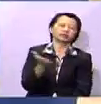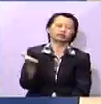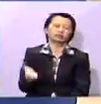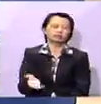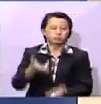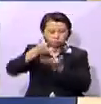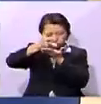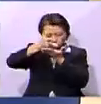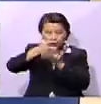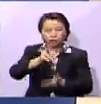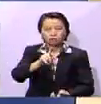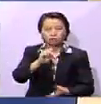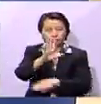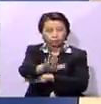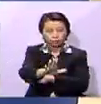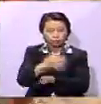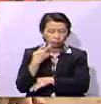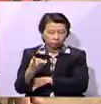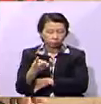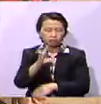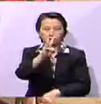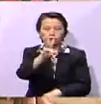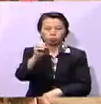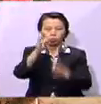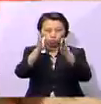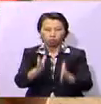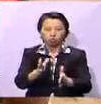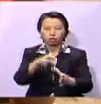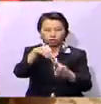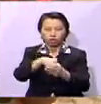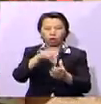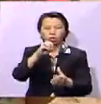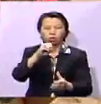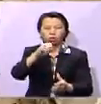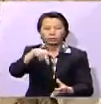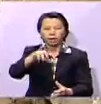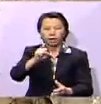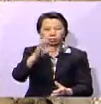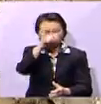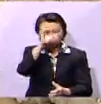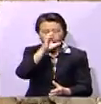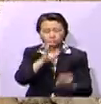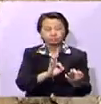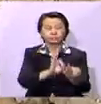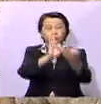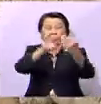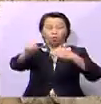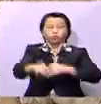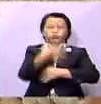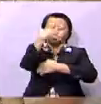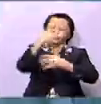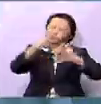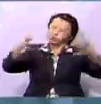Tinjauan RTM di lokasi kejadian petang tadi mendapati lebih 60 orang terlibat dalam operasi tersebut meskipun berdepan cabaran ombak